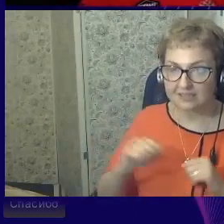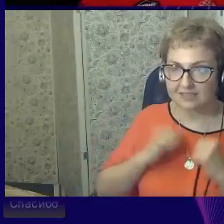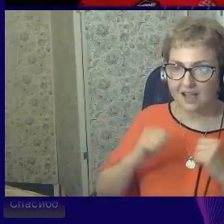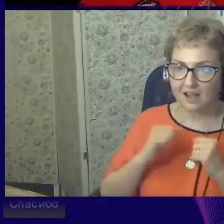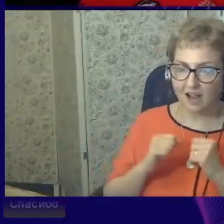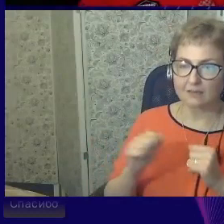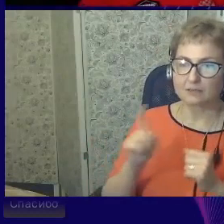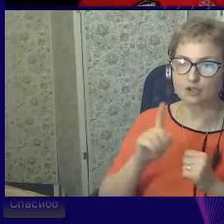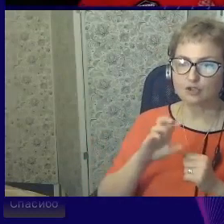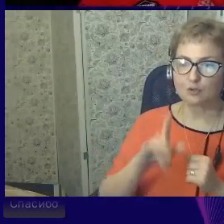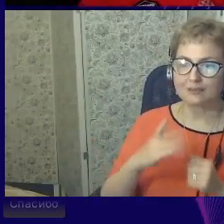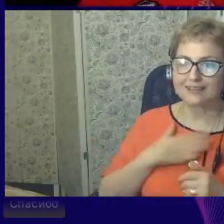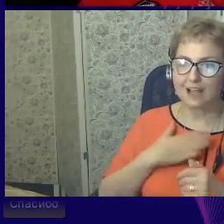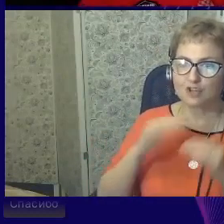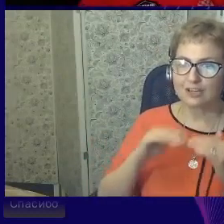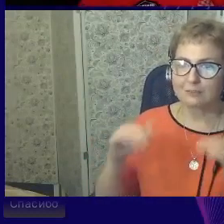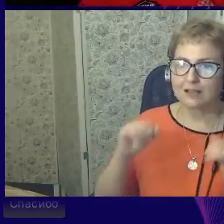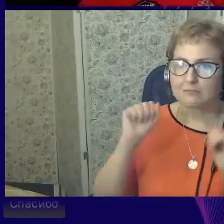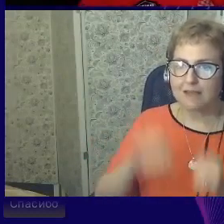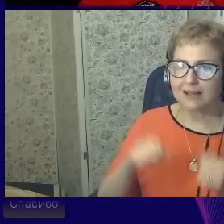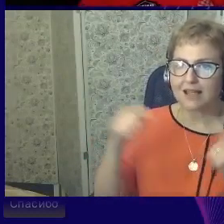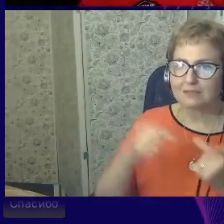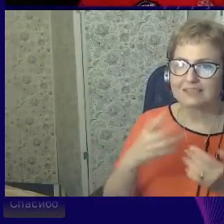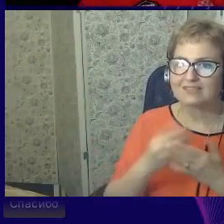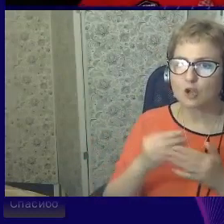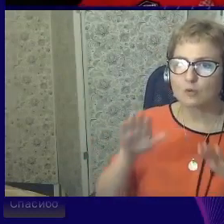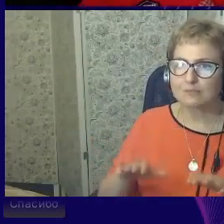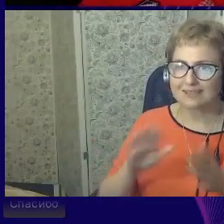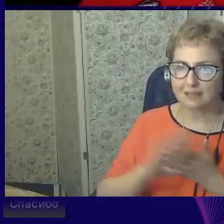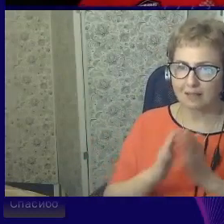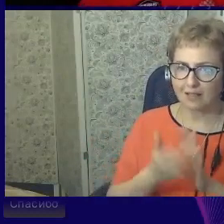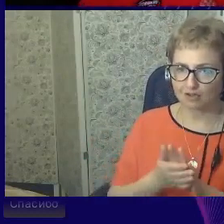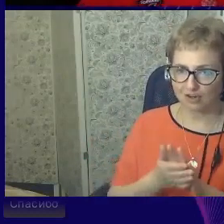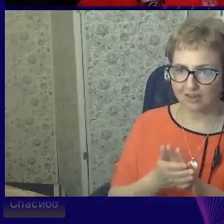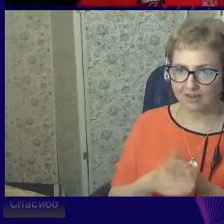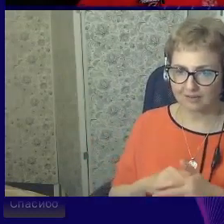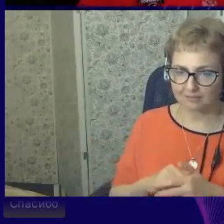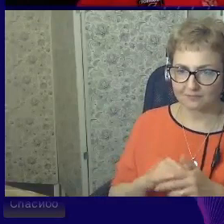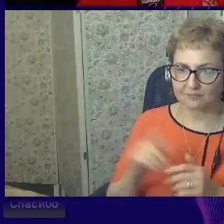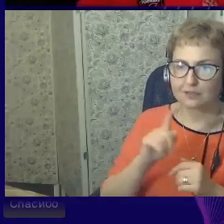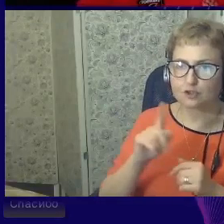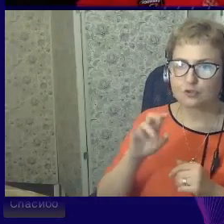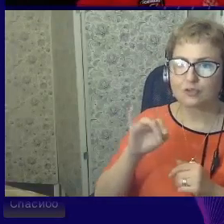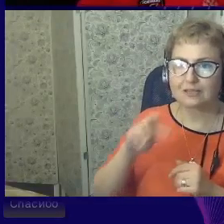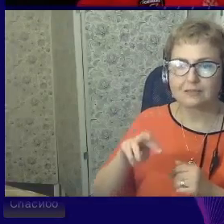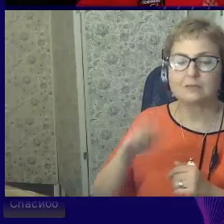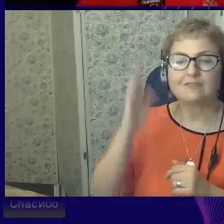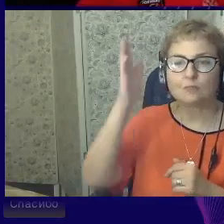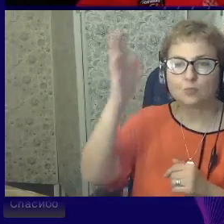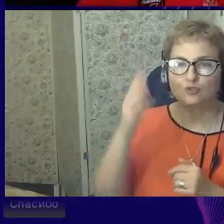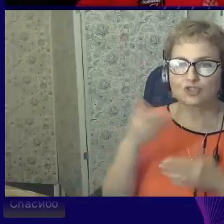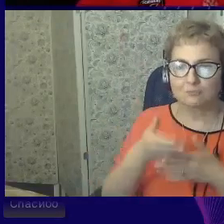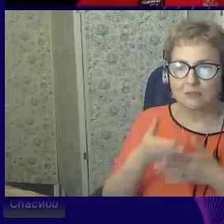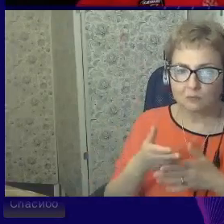стараемся, чтобы наши ребята могли определить свое местоположение, что и в будущем им может